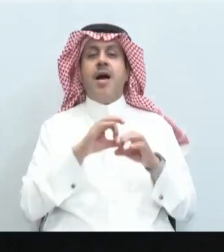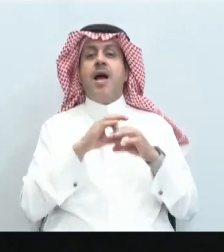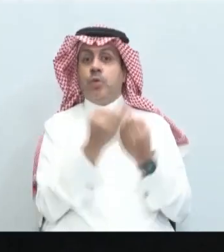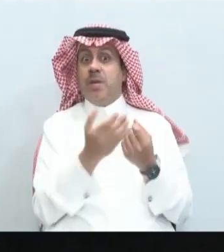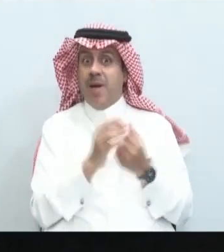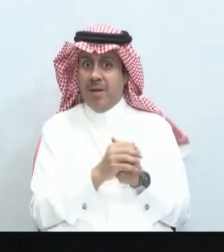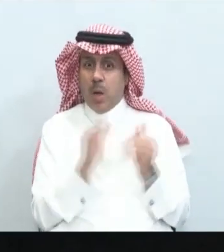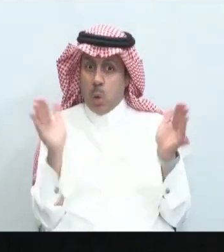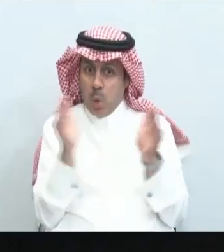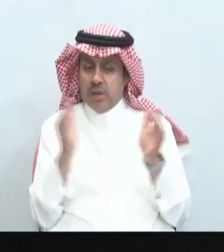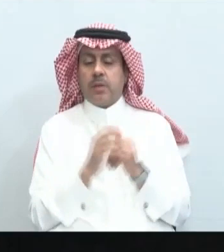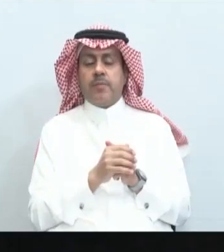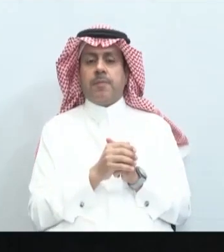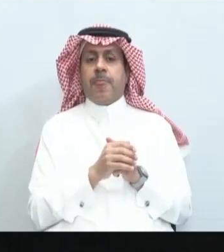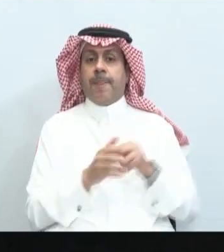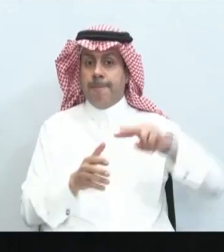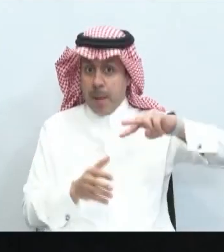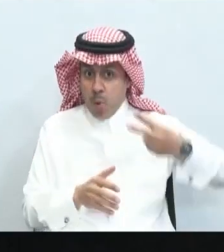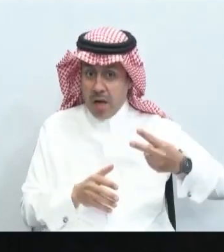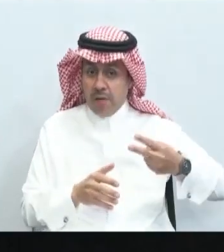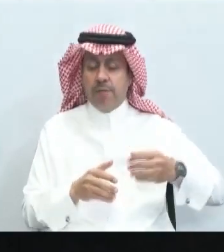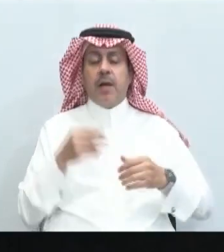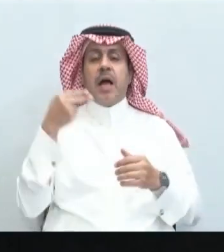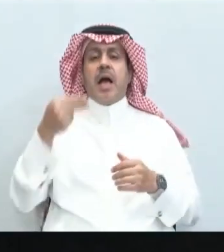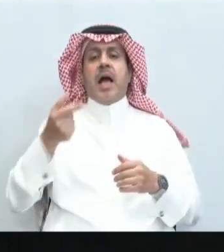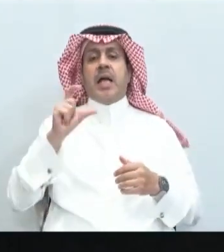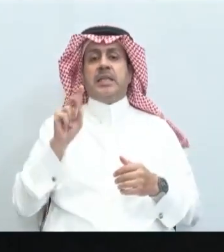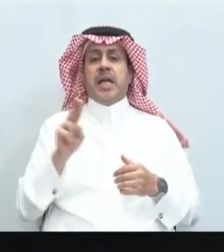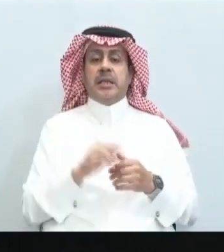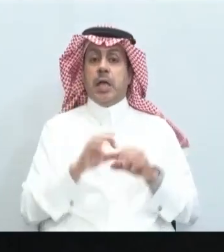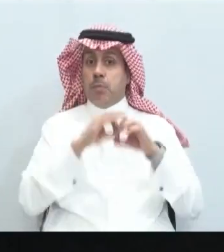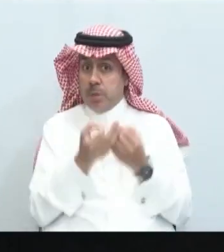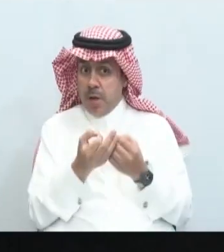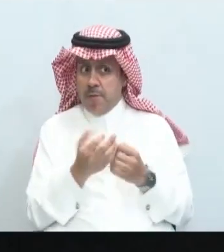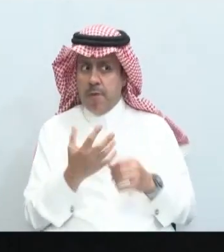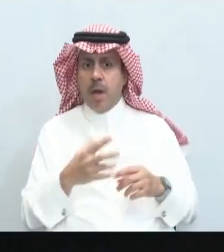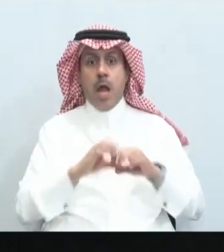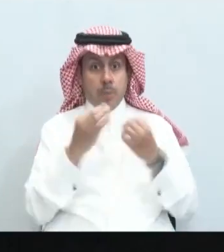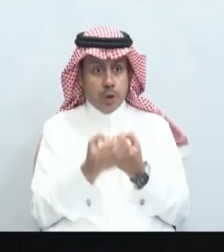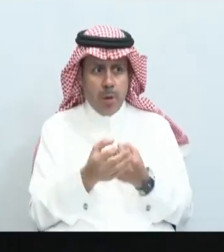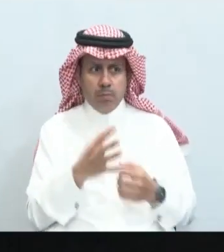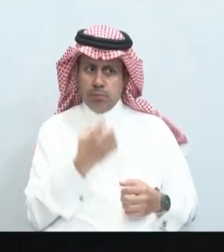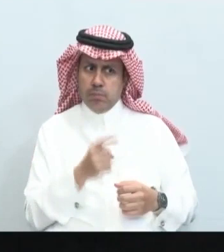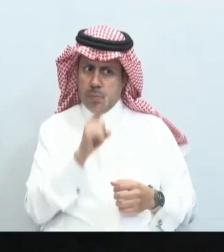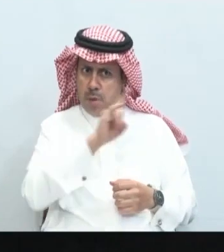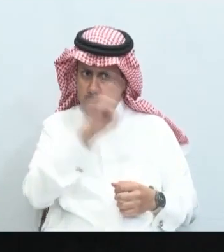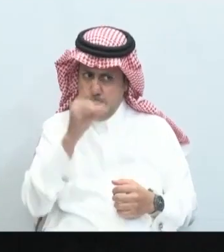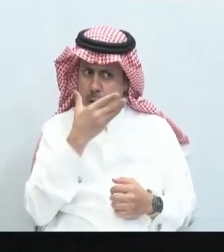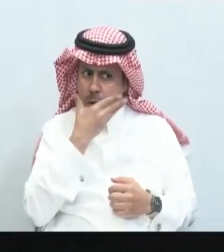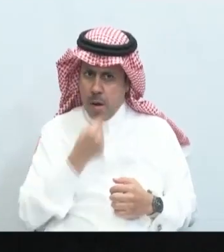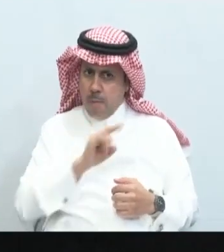لذلك في حال مخالفتك لهذا الامر فان المجتمع يستهجم هذا الفعل ويستنكره